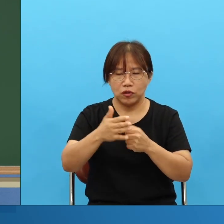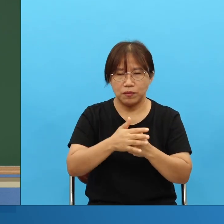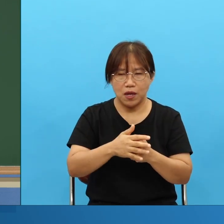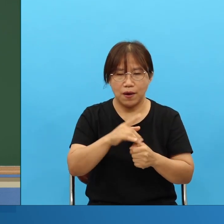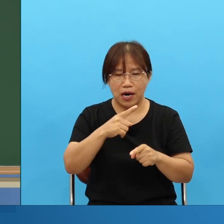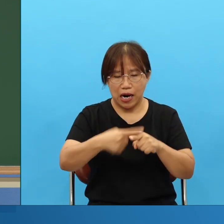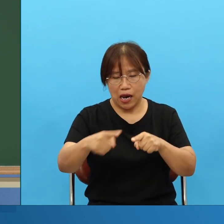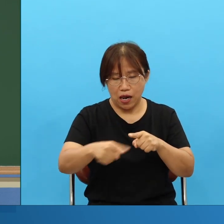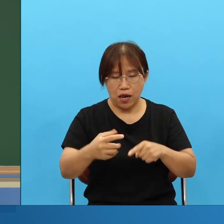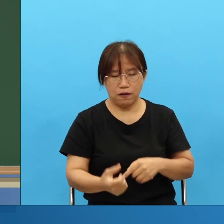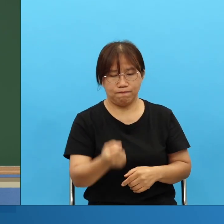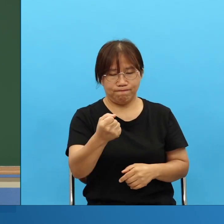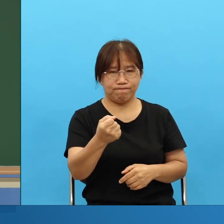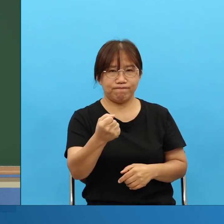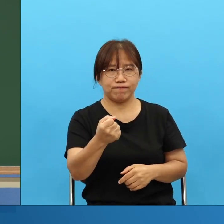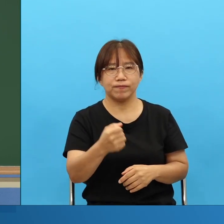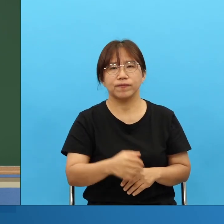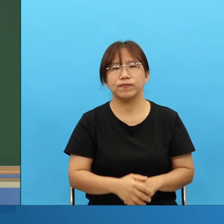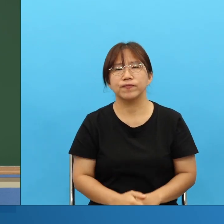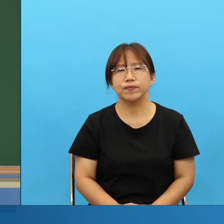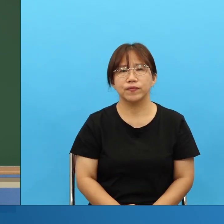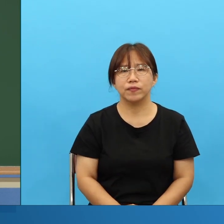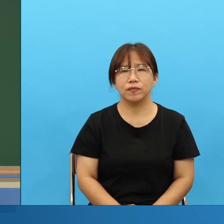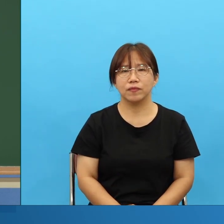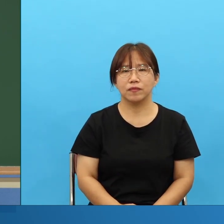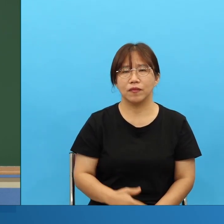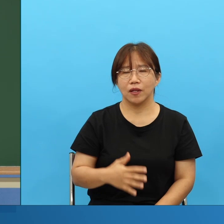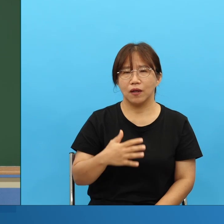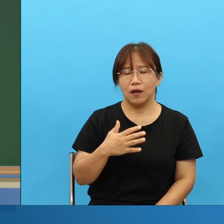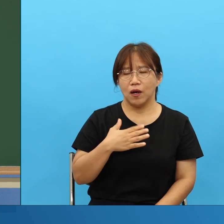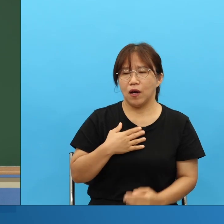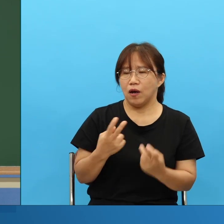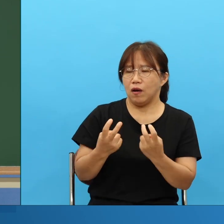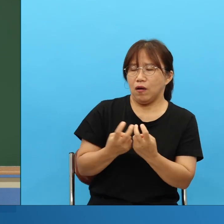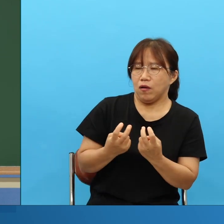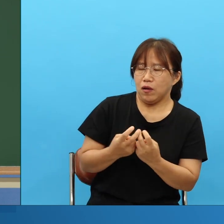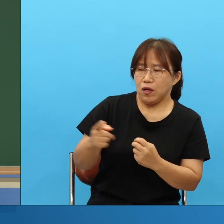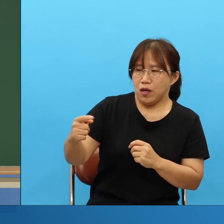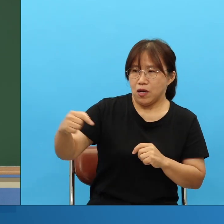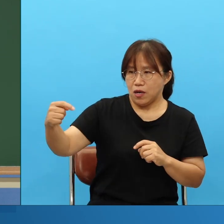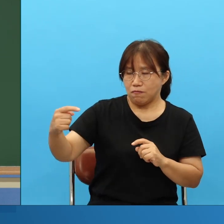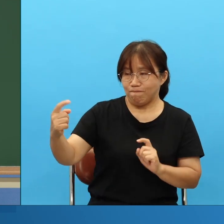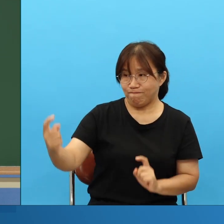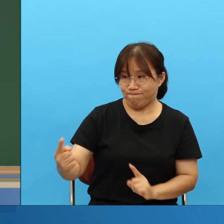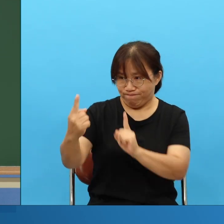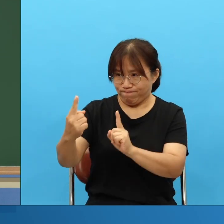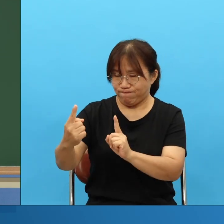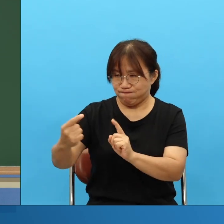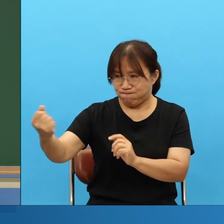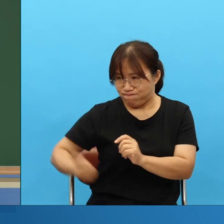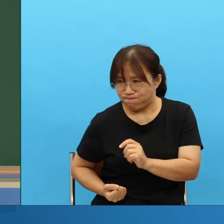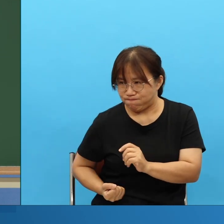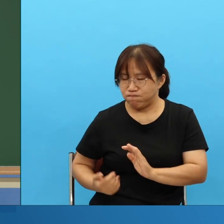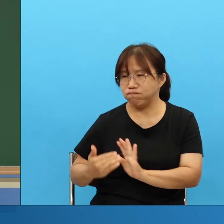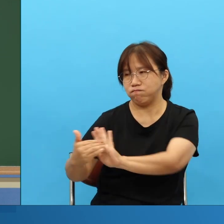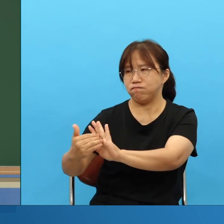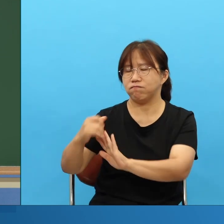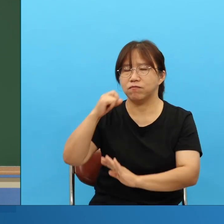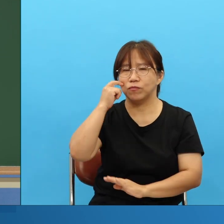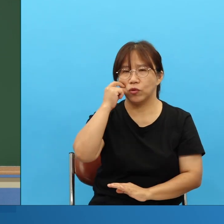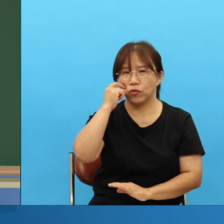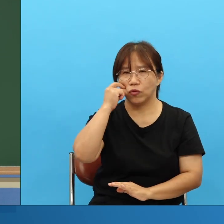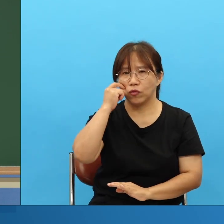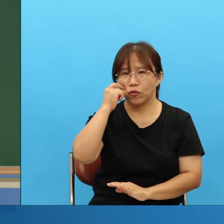있는데 제가 배로 막는 도리 외에는 없는 거예요. 찌르면 저는 힘으로는 안 되거든.